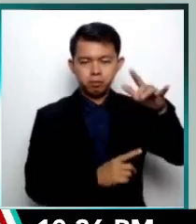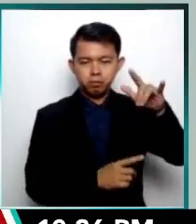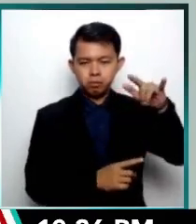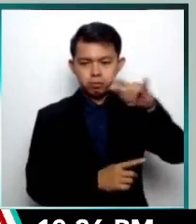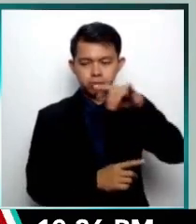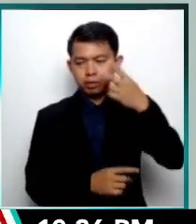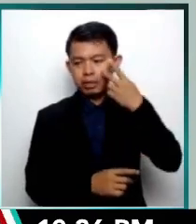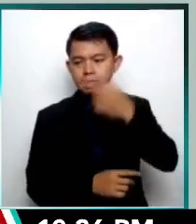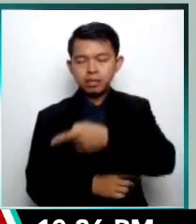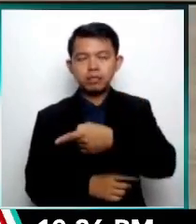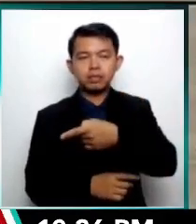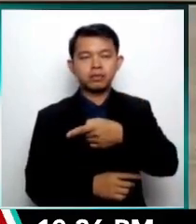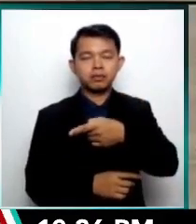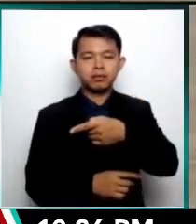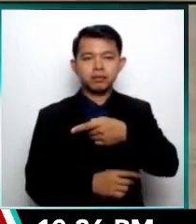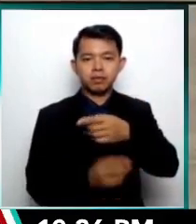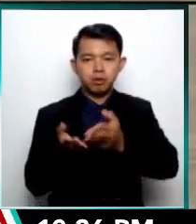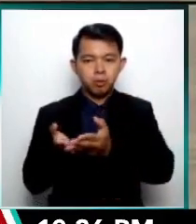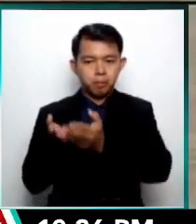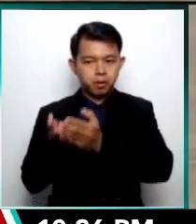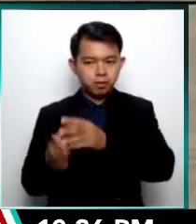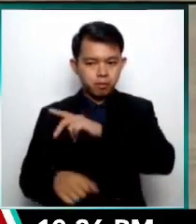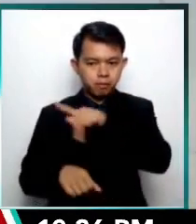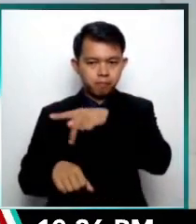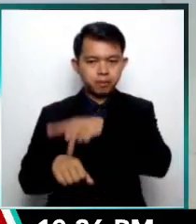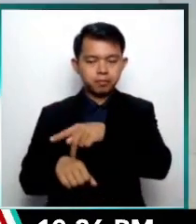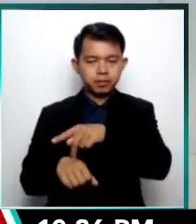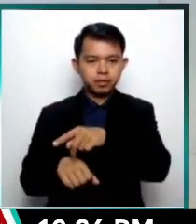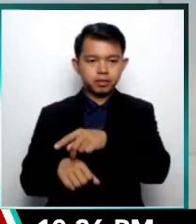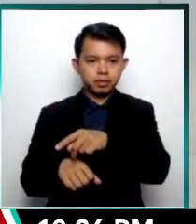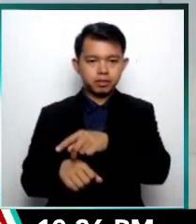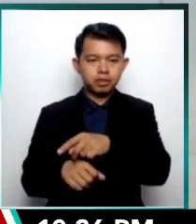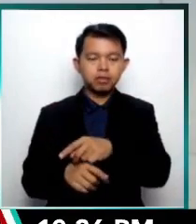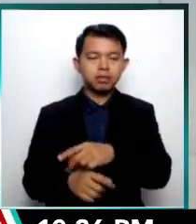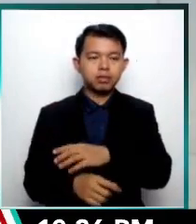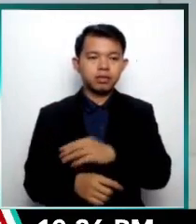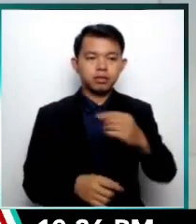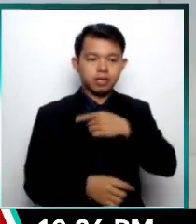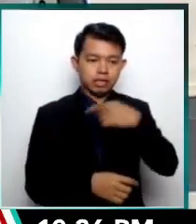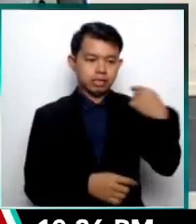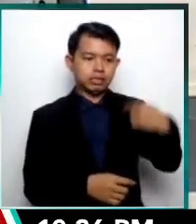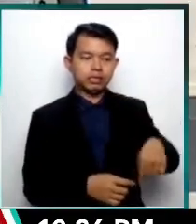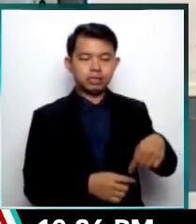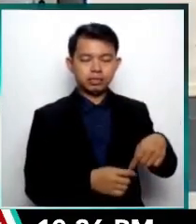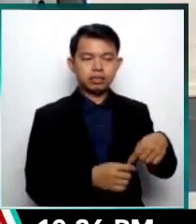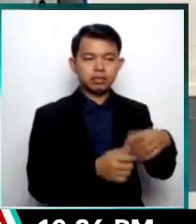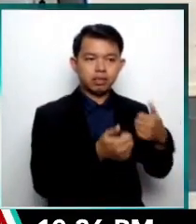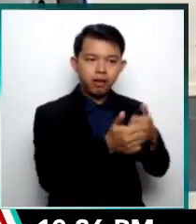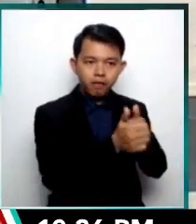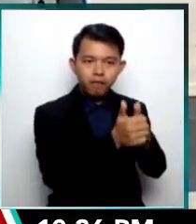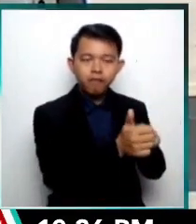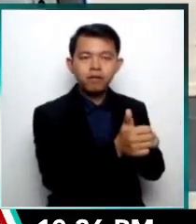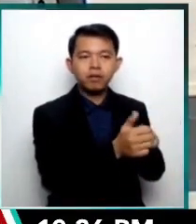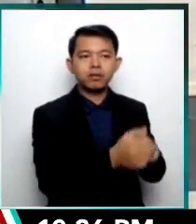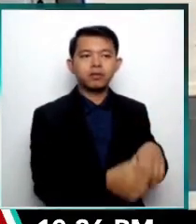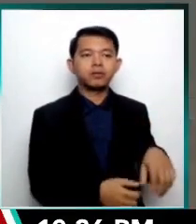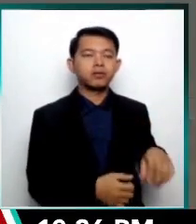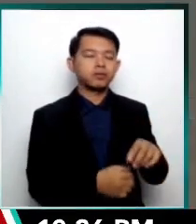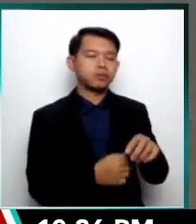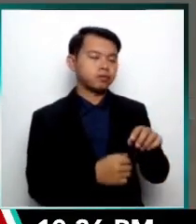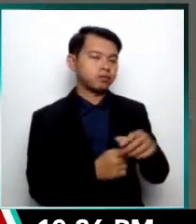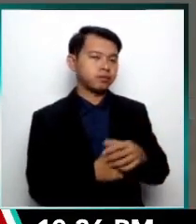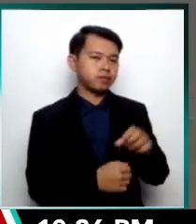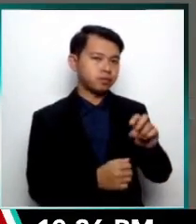ang barko ng Pilipinas, ang isang Chinese frigate na bumuntot sa mga US ship. Tila tinapatan ng surveillance aircraft ng